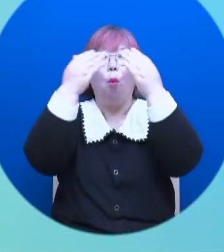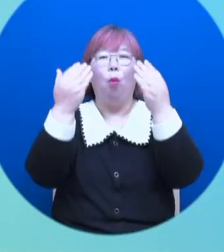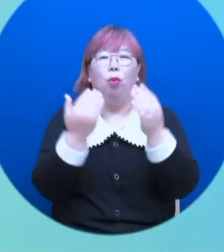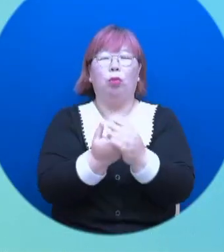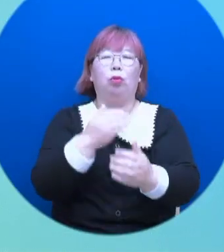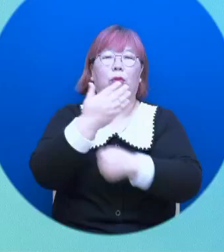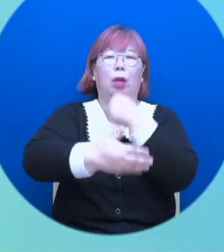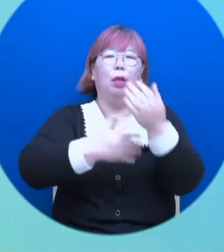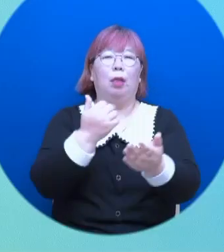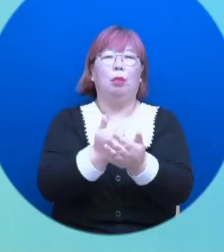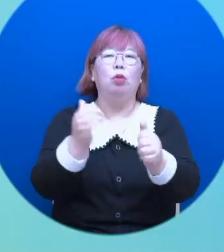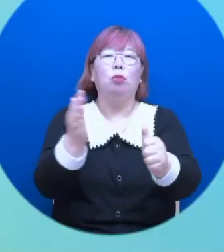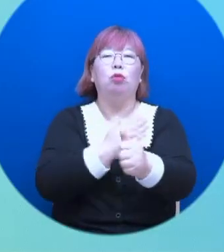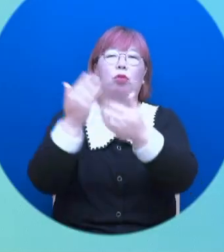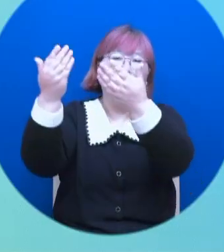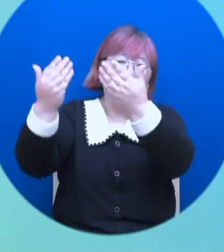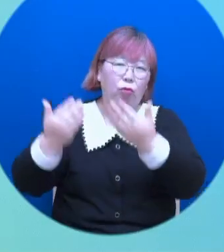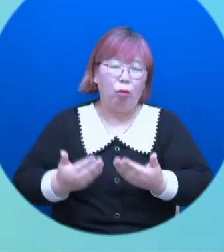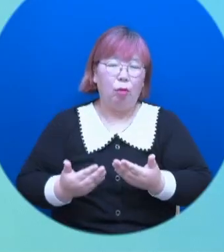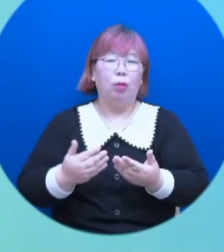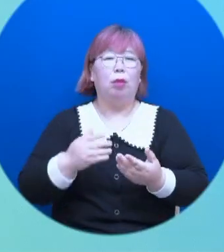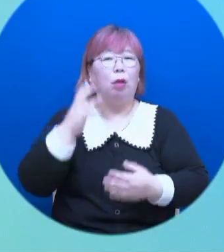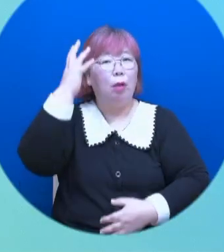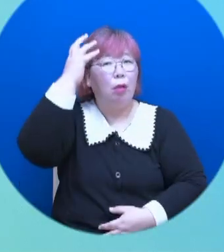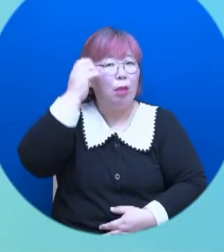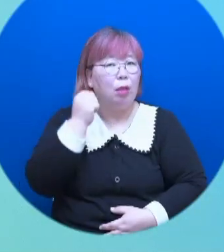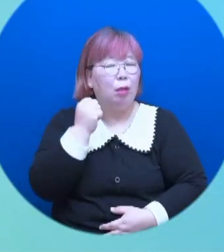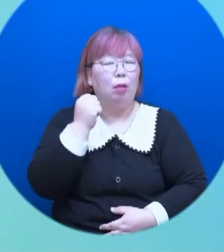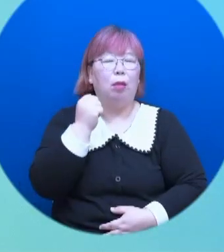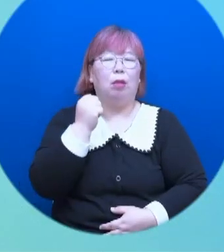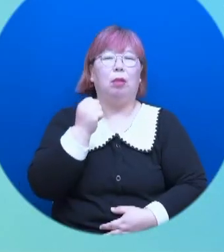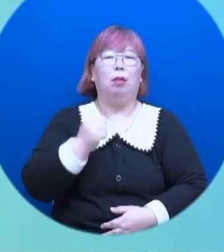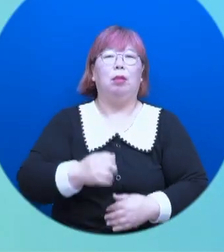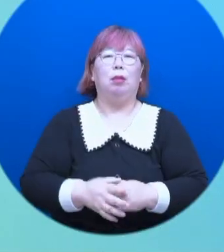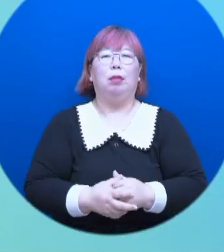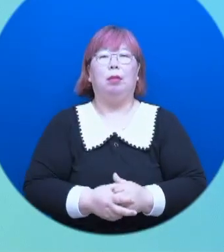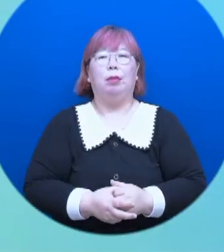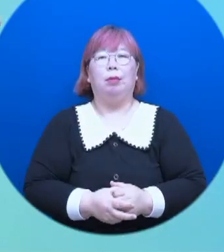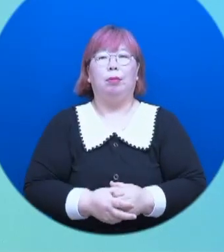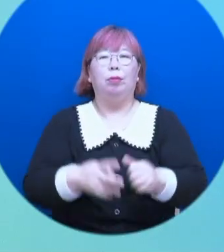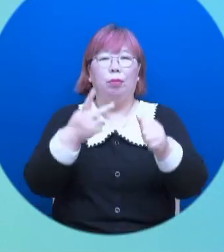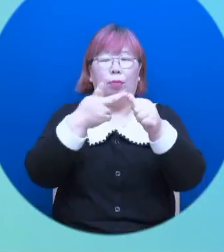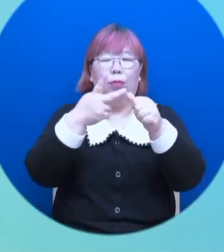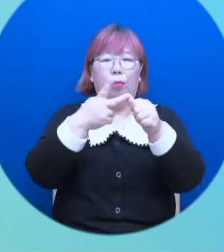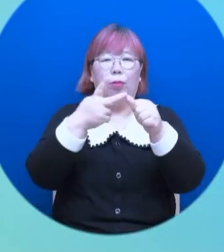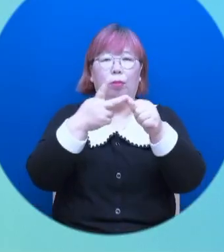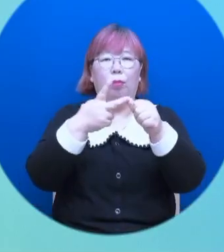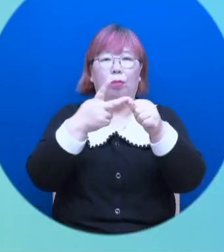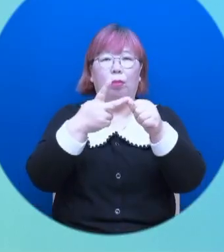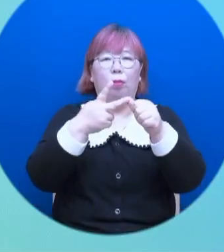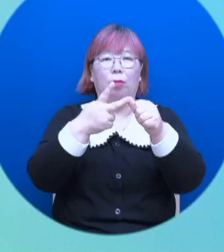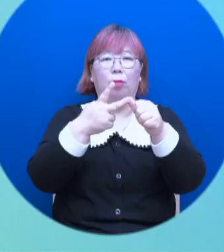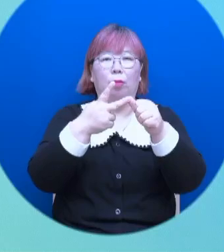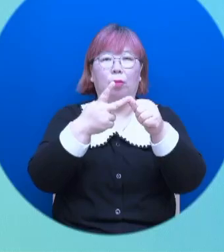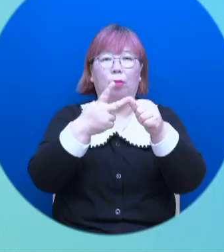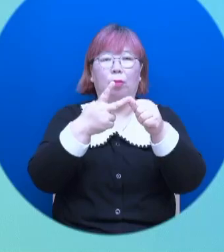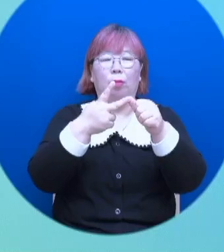하나님으로부터 주어진 것을 기억하는 것입니다. 두 번째,